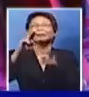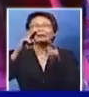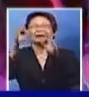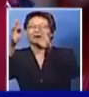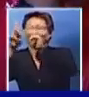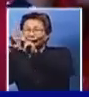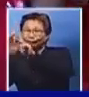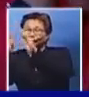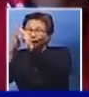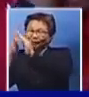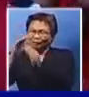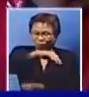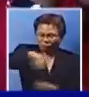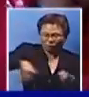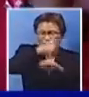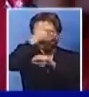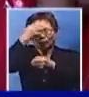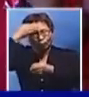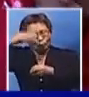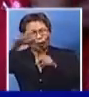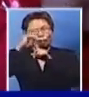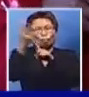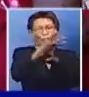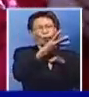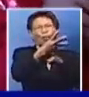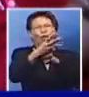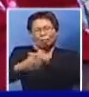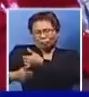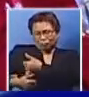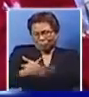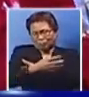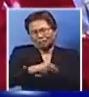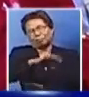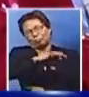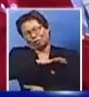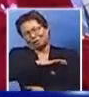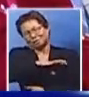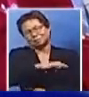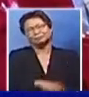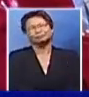hanya kerana sikap tidak peduli terhadap kebajikan keluarga anggota tentera dan polis.